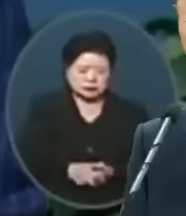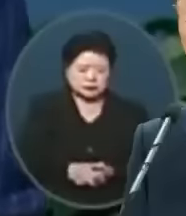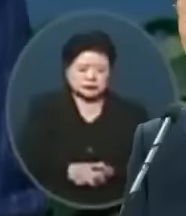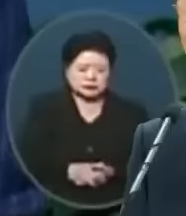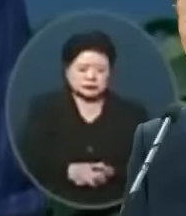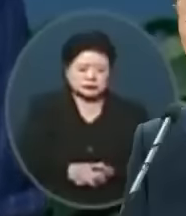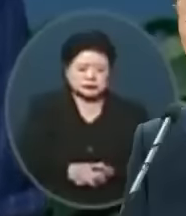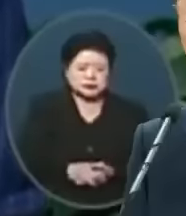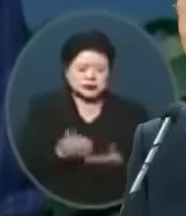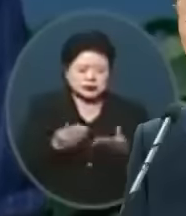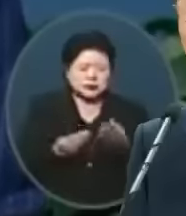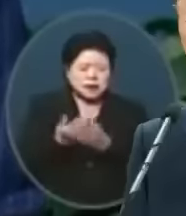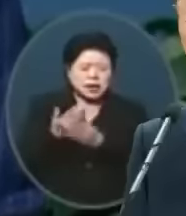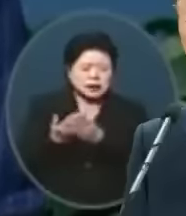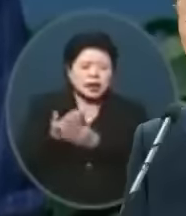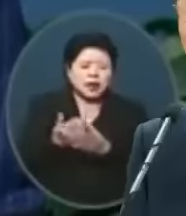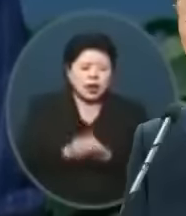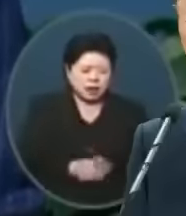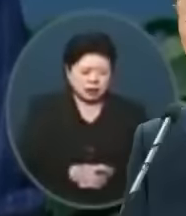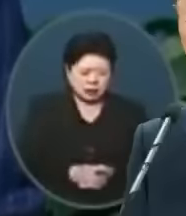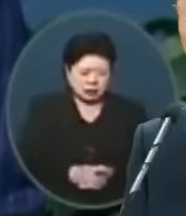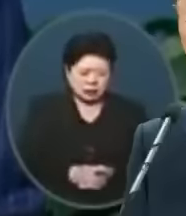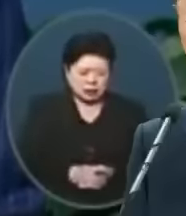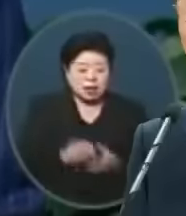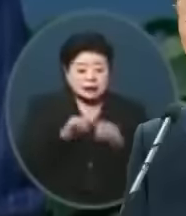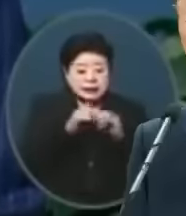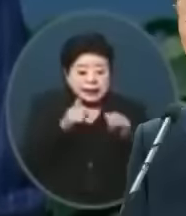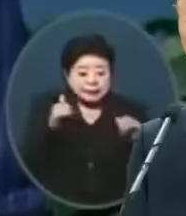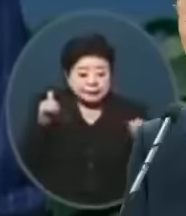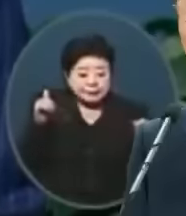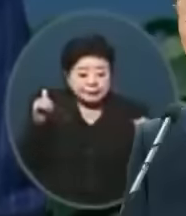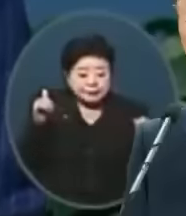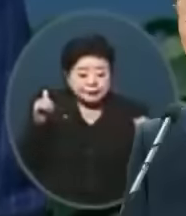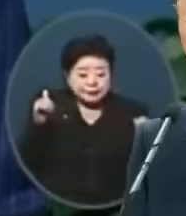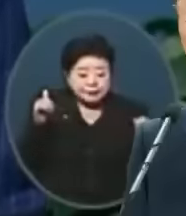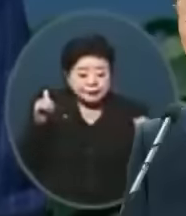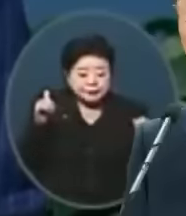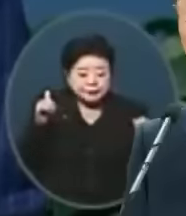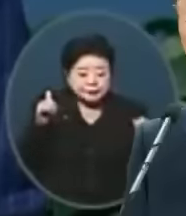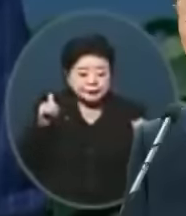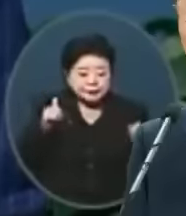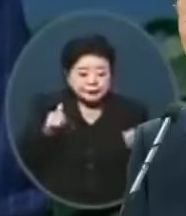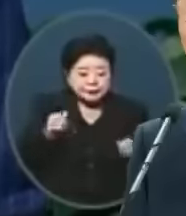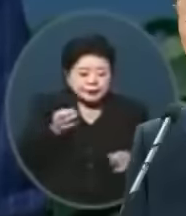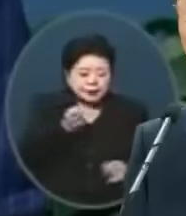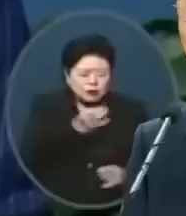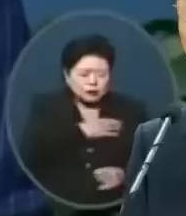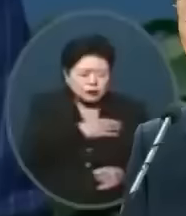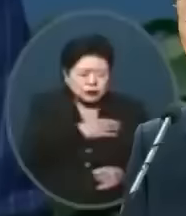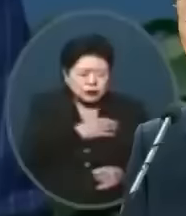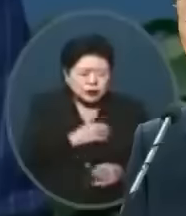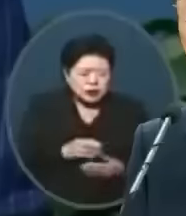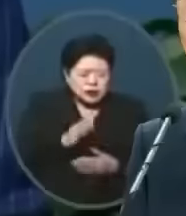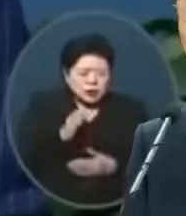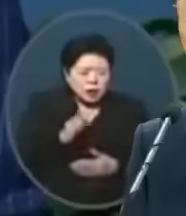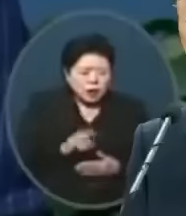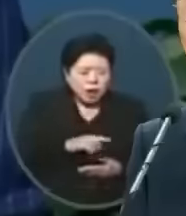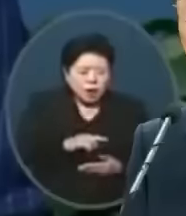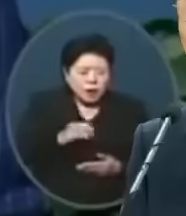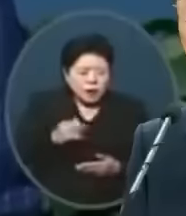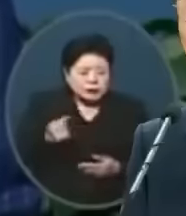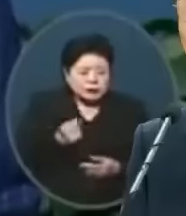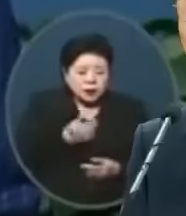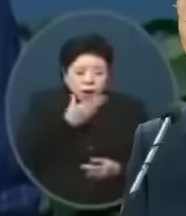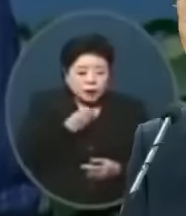이런 일들이 참 많습니다. 사람이 부귀영화 공명을 다 가졌다고 해서 반드시